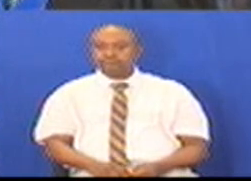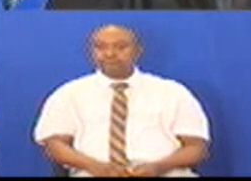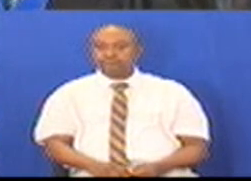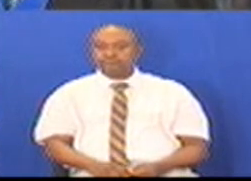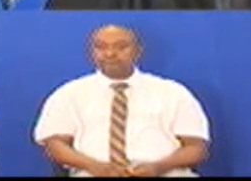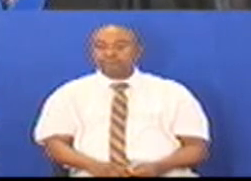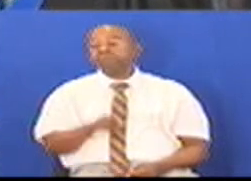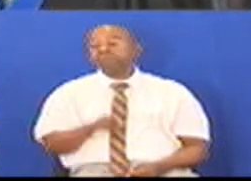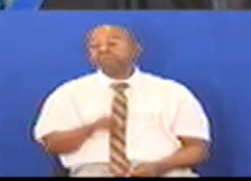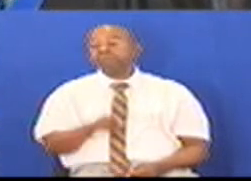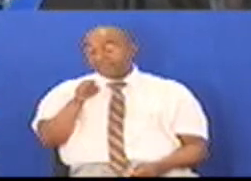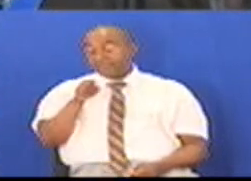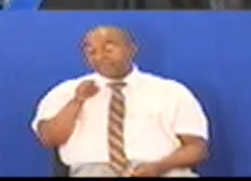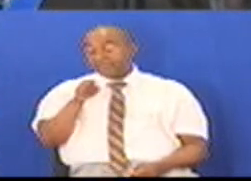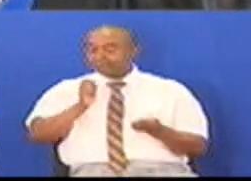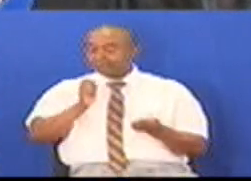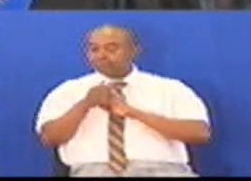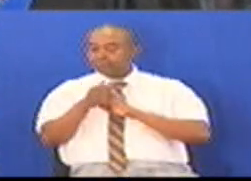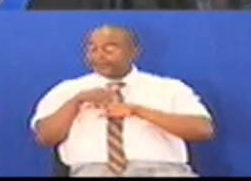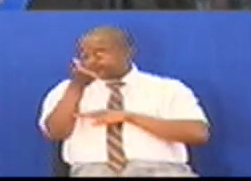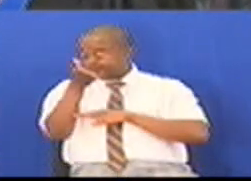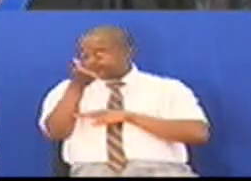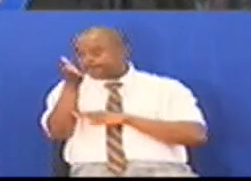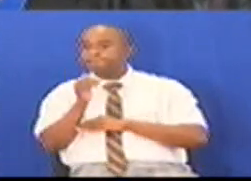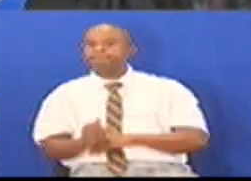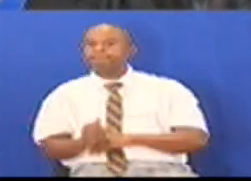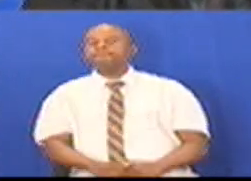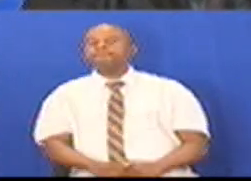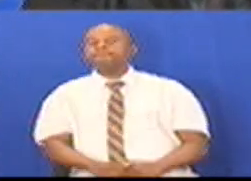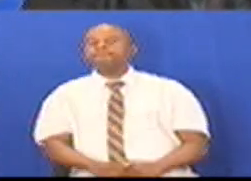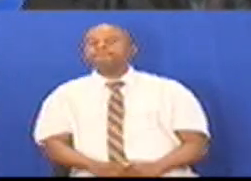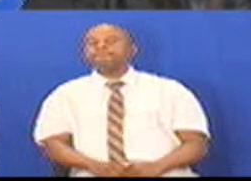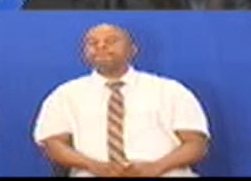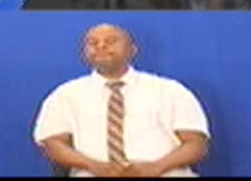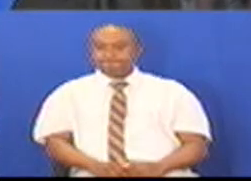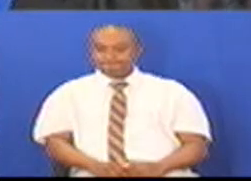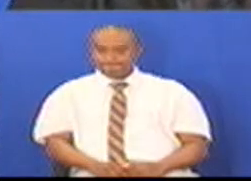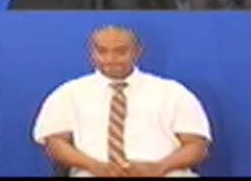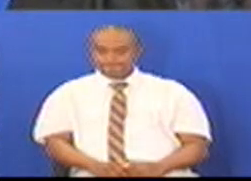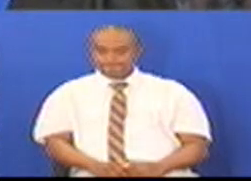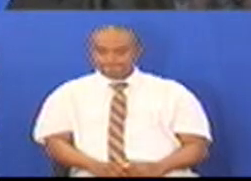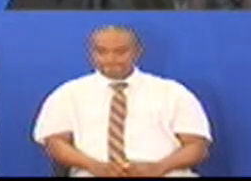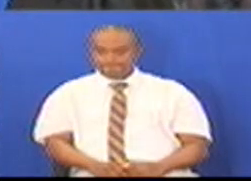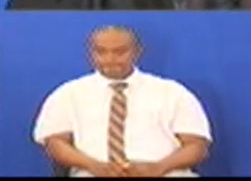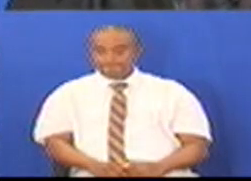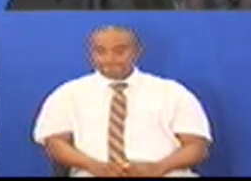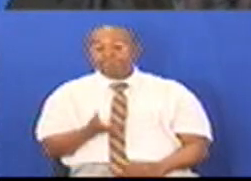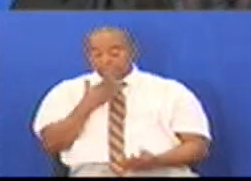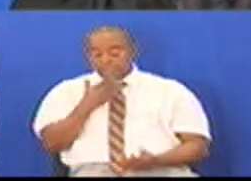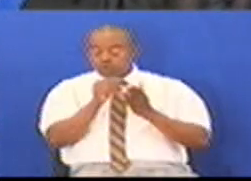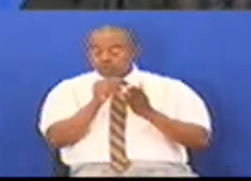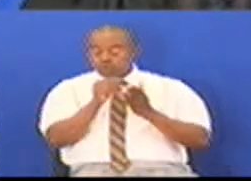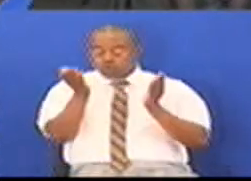to amend certain written laws relating to the collection and management of public revenues, kusomwa mara ya